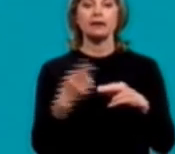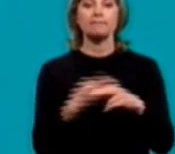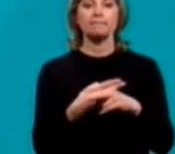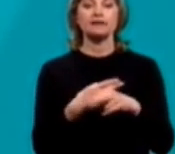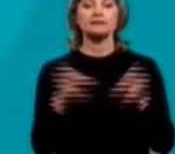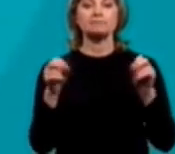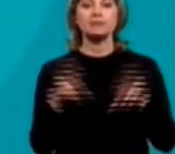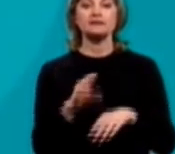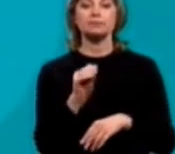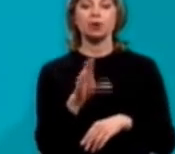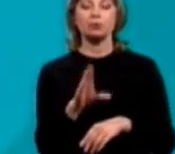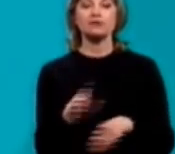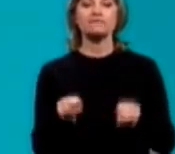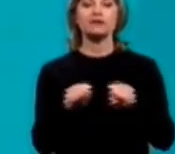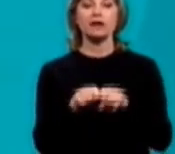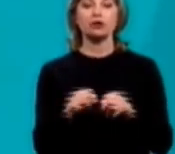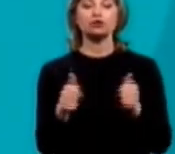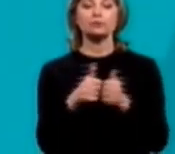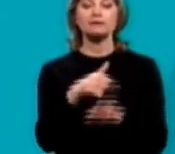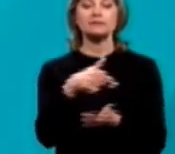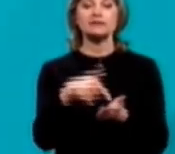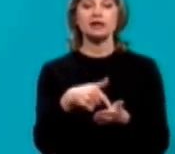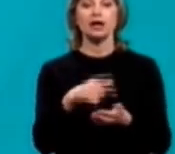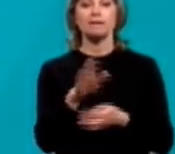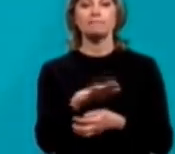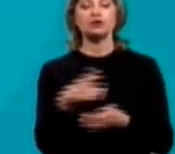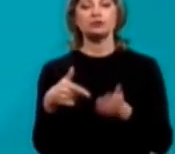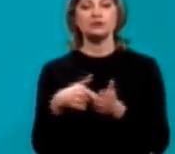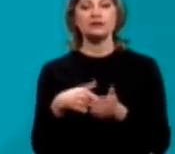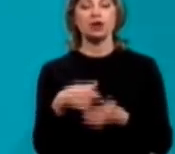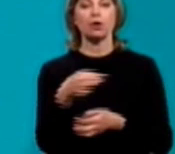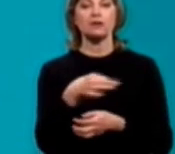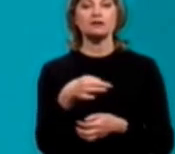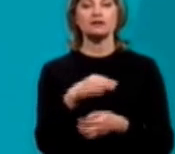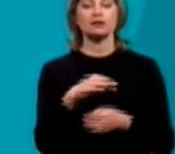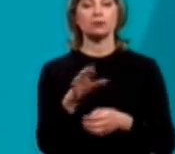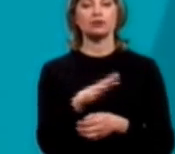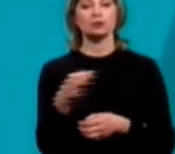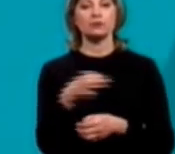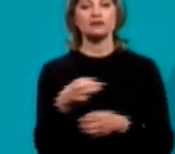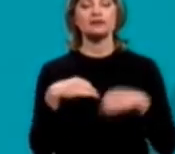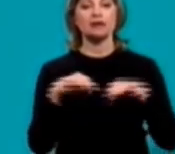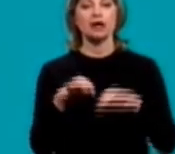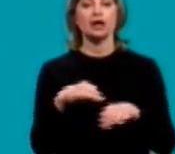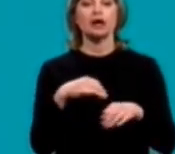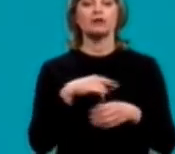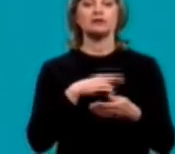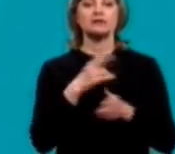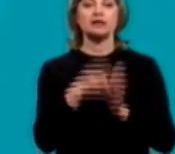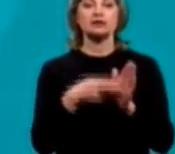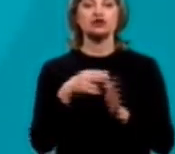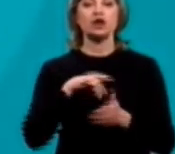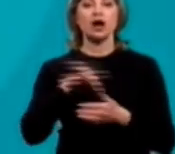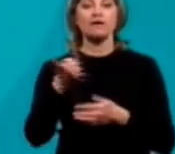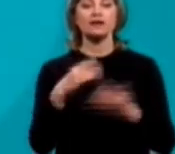а також приміський, міжміський, внутрішньообласний та міжобласний транспорт, регулярне залізничне та авіосполучення, кінотеатри і